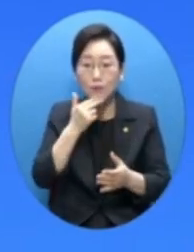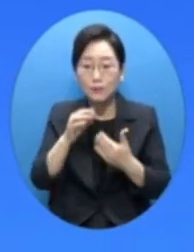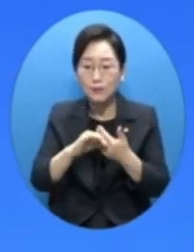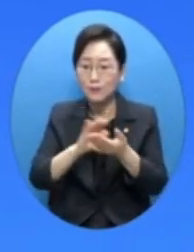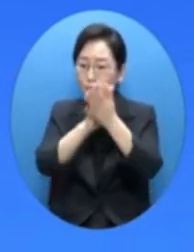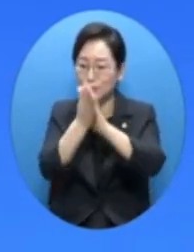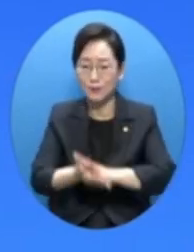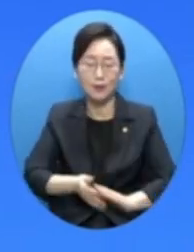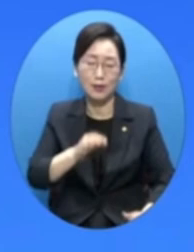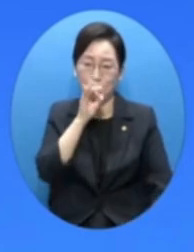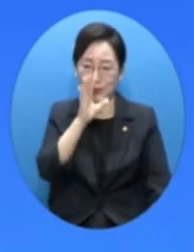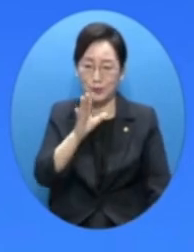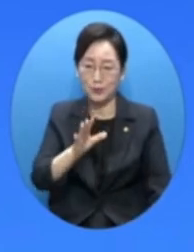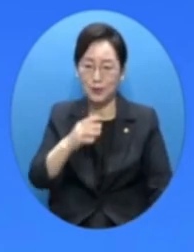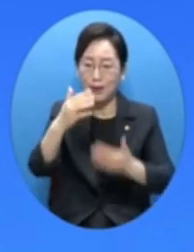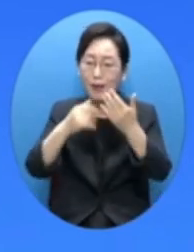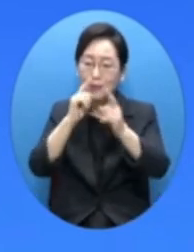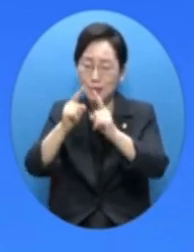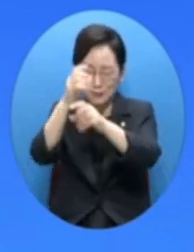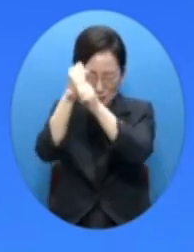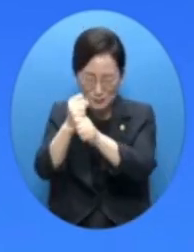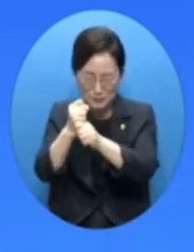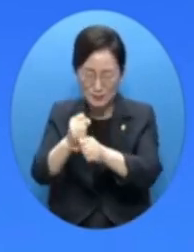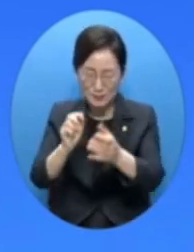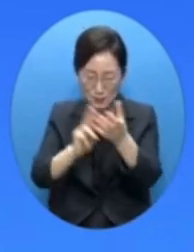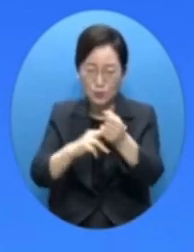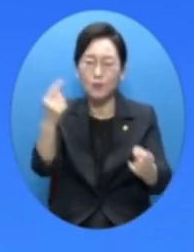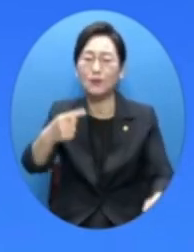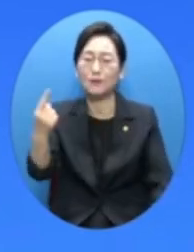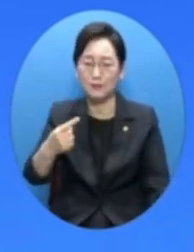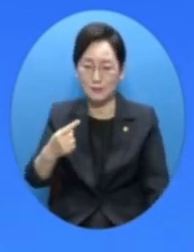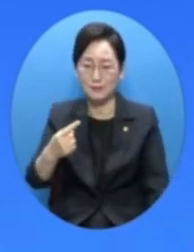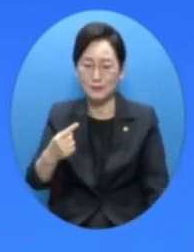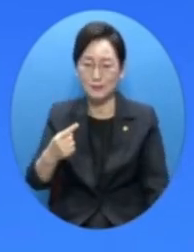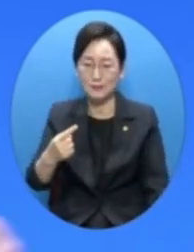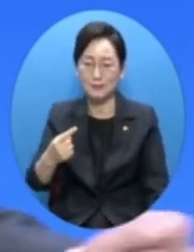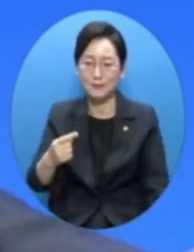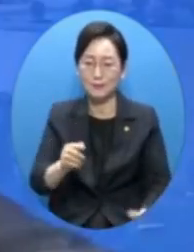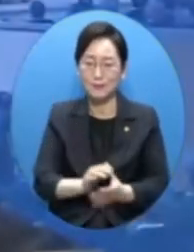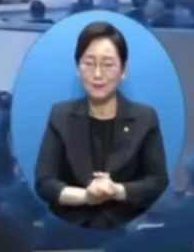일어나지 않습니다. 말씀 붙잡고 기도하면 기적은 일어나는 것입니다.